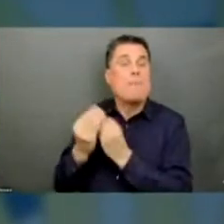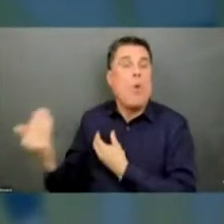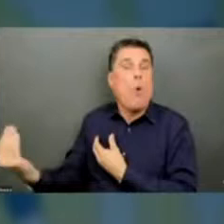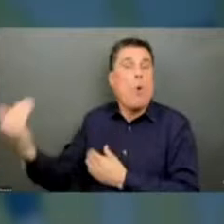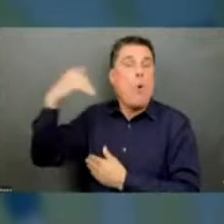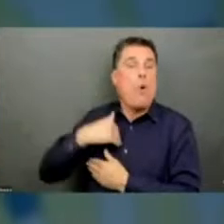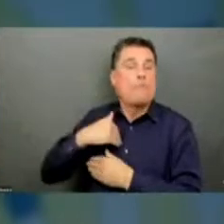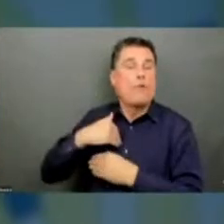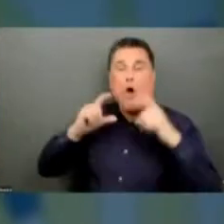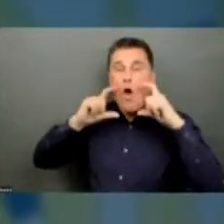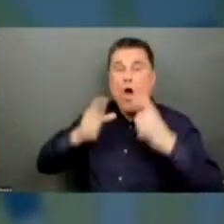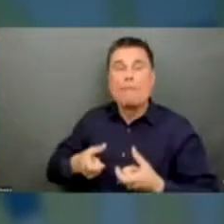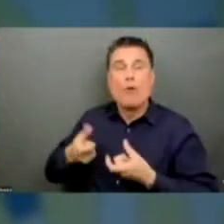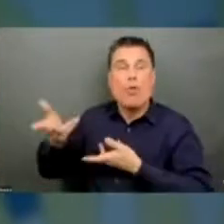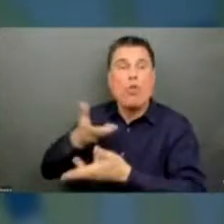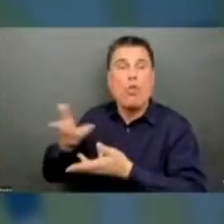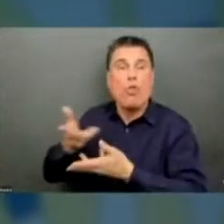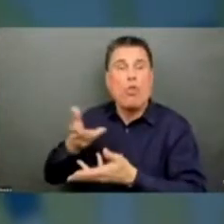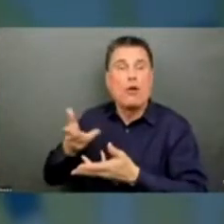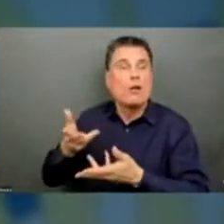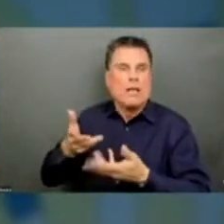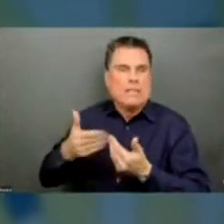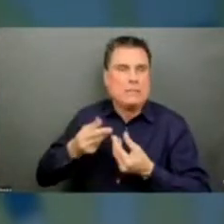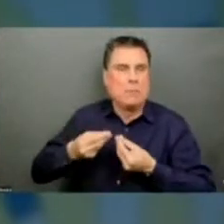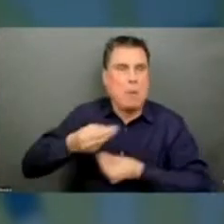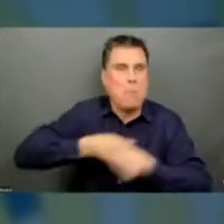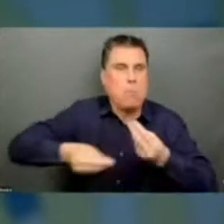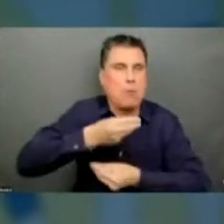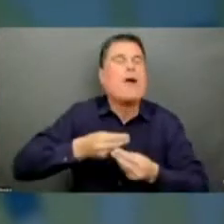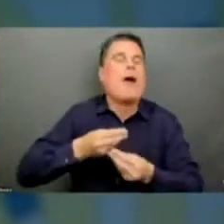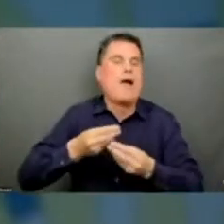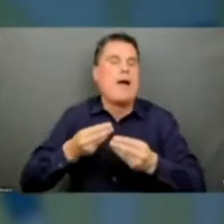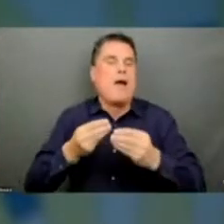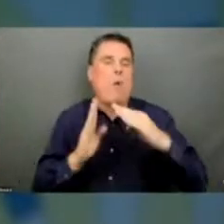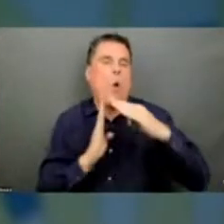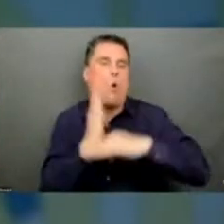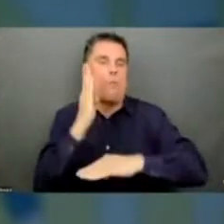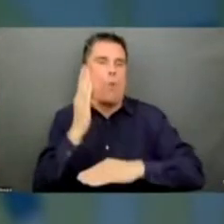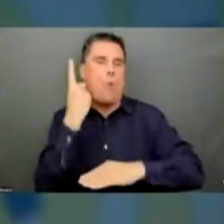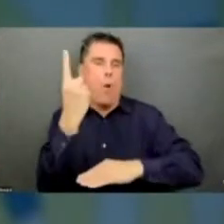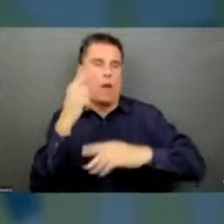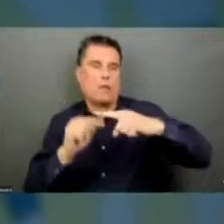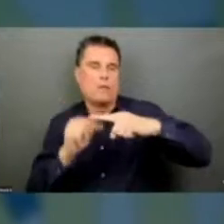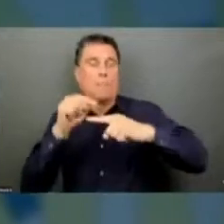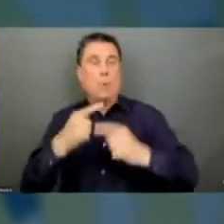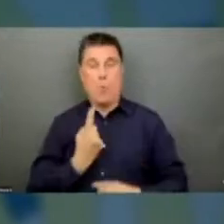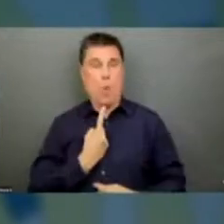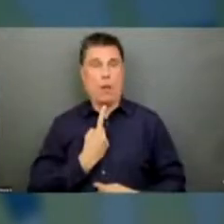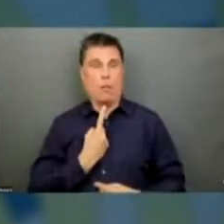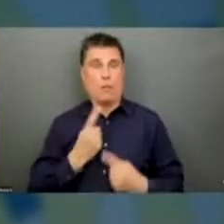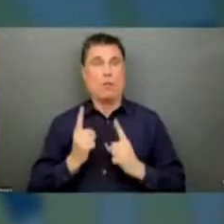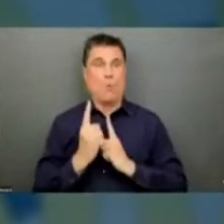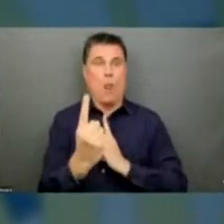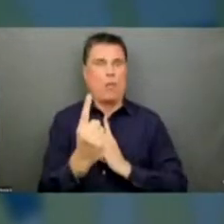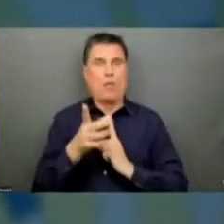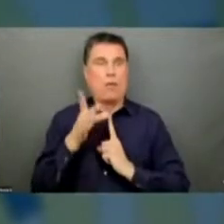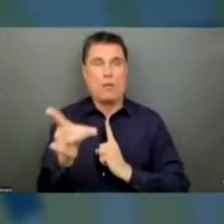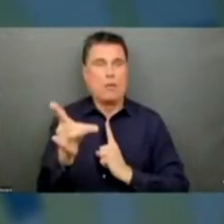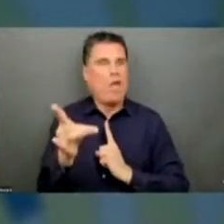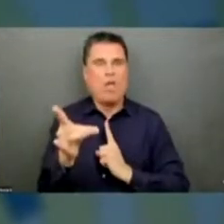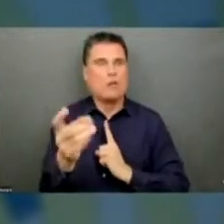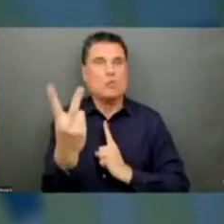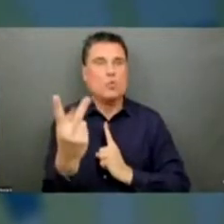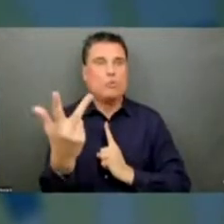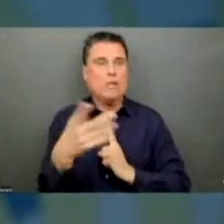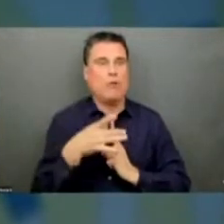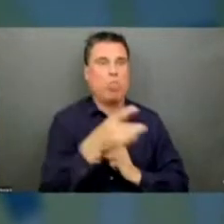不要 If 轻 we 易 do 的和 those 大 with 家 maintaining our 长时间 distance, 的密闭环境里 keeping our 边 numbers 团 small, 聚在一 wearing 起， our 特别是 masks 在 when we can't maintain 茶 our 席时 distance. 间